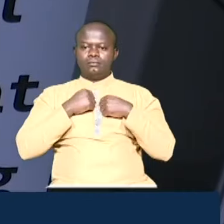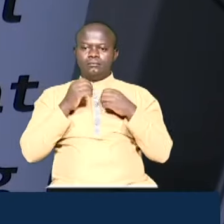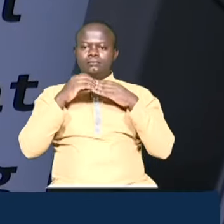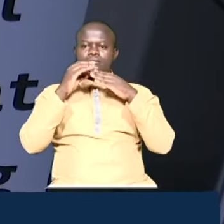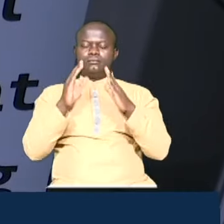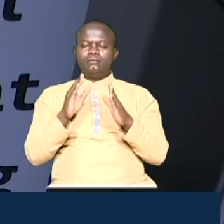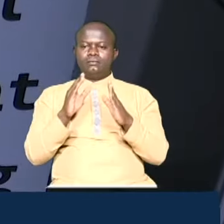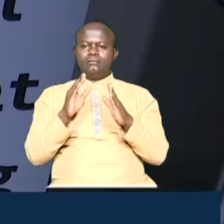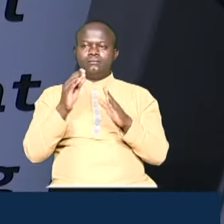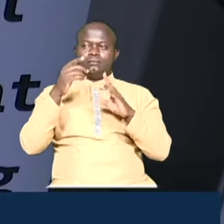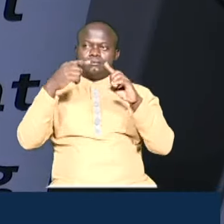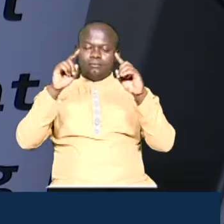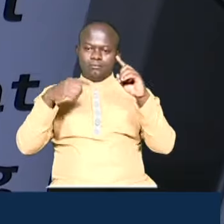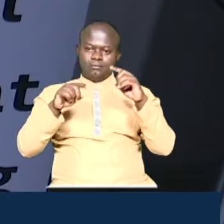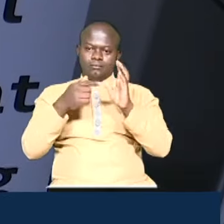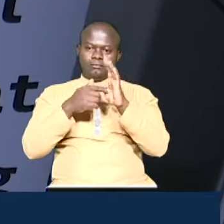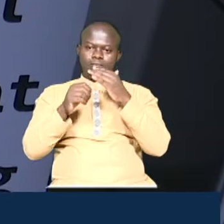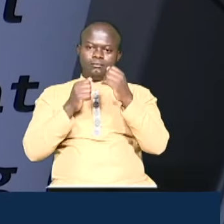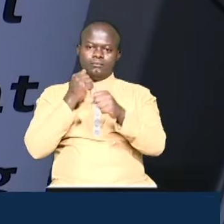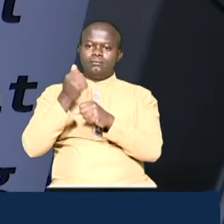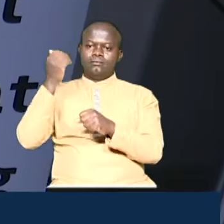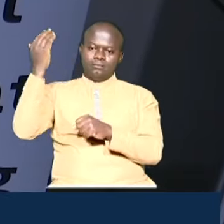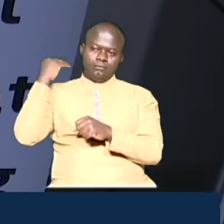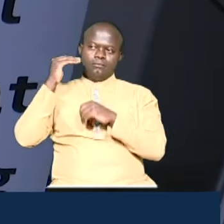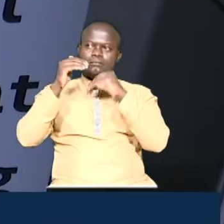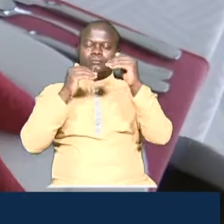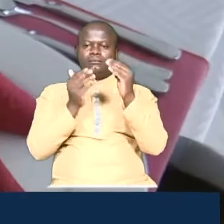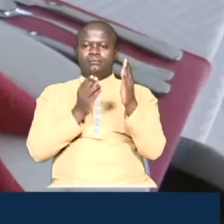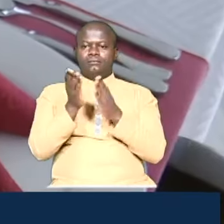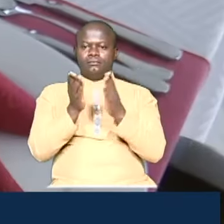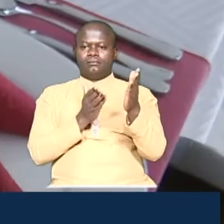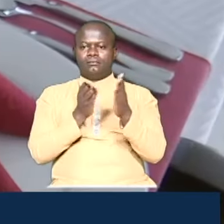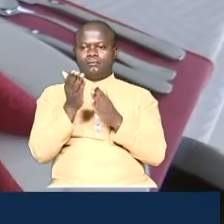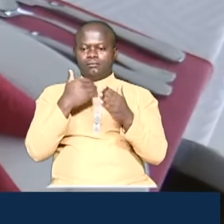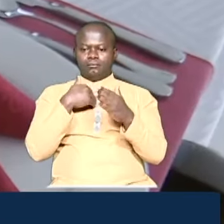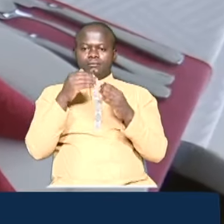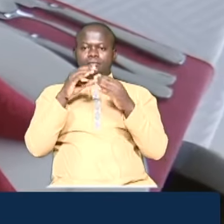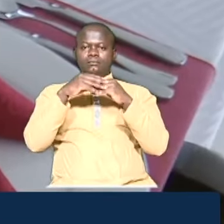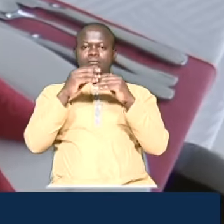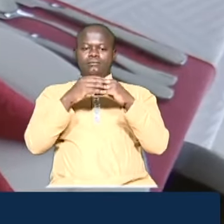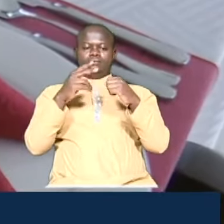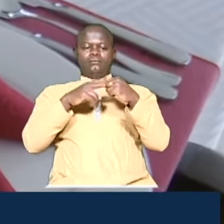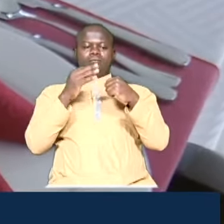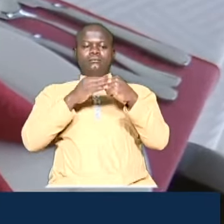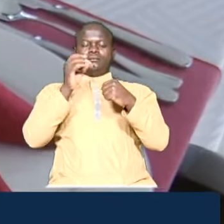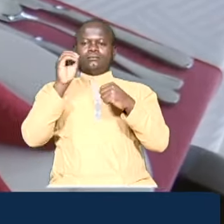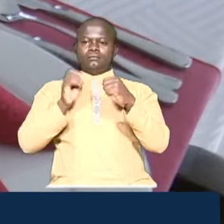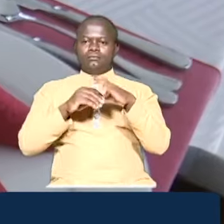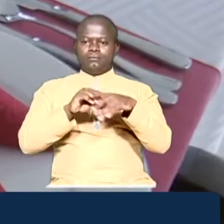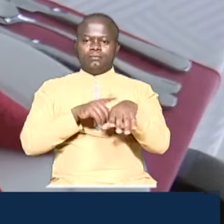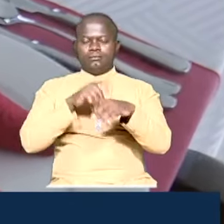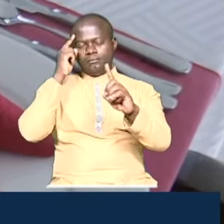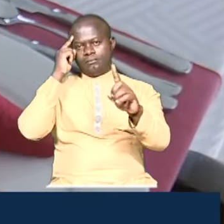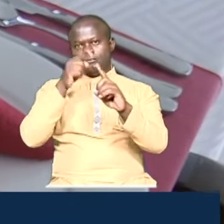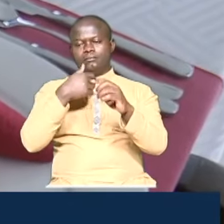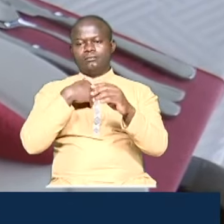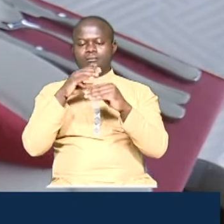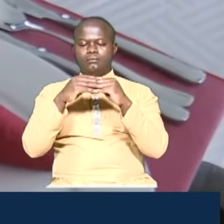Scorecard kigaragaza ko mu mwaka ushize urwego rwa serivisi rwari rufite amanota 78% mu gihe intego ari ukugira